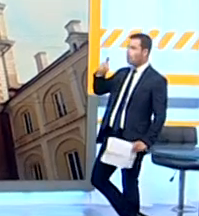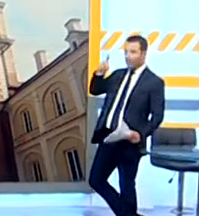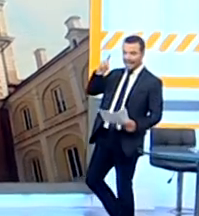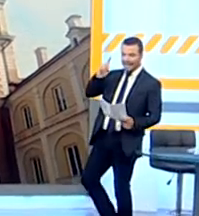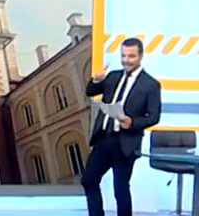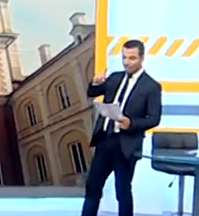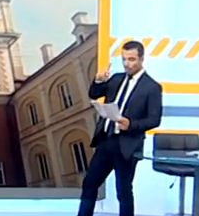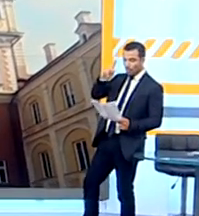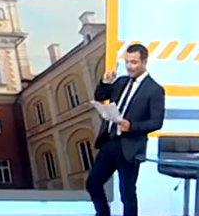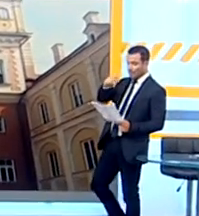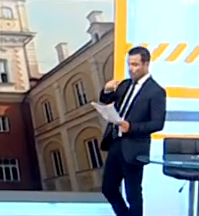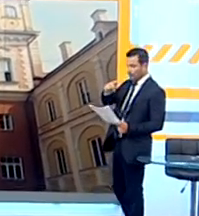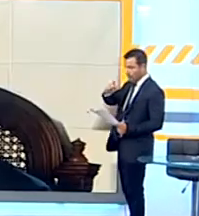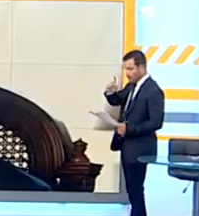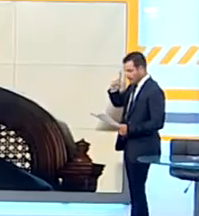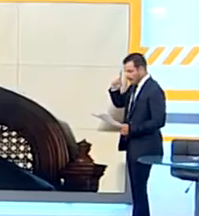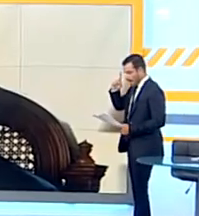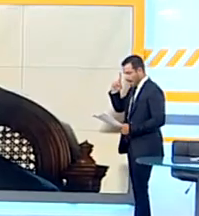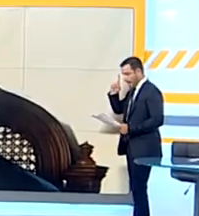τώρα στο μεγαλύτερο πορτρέτο